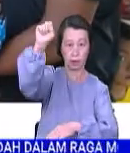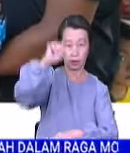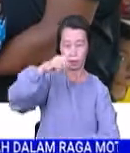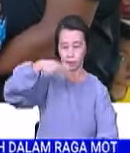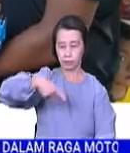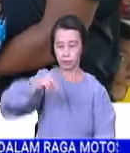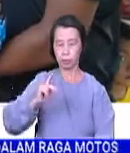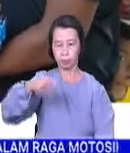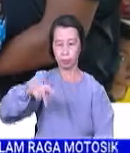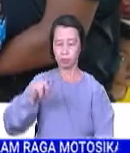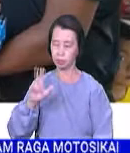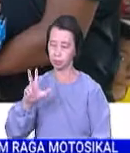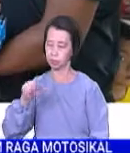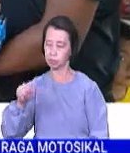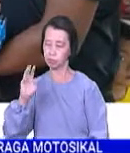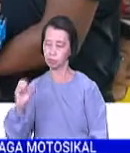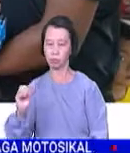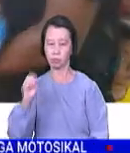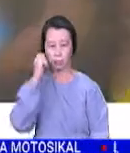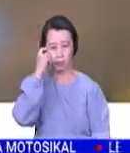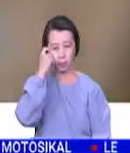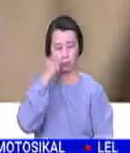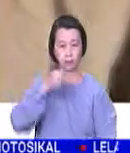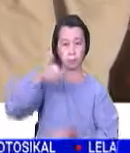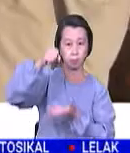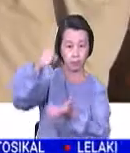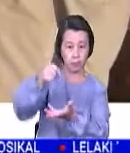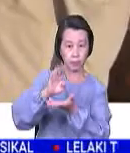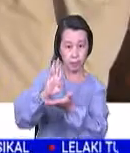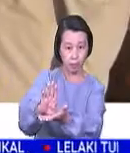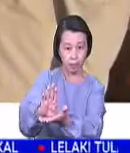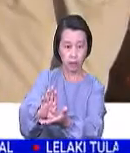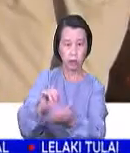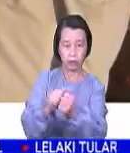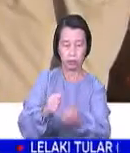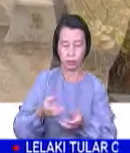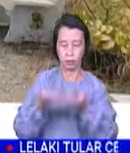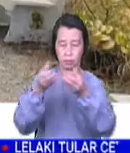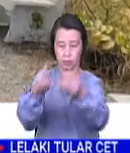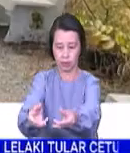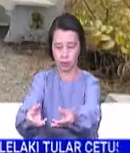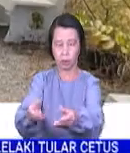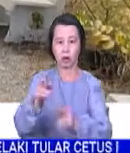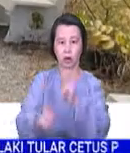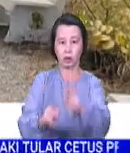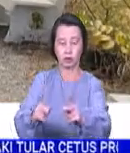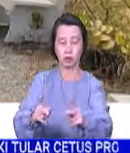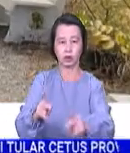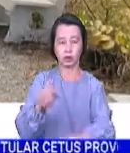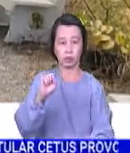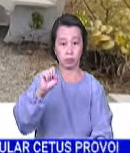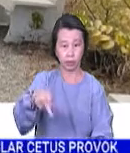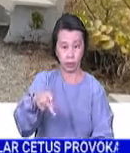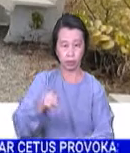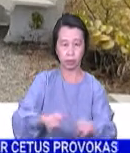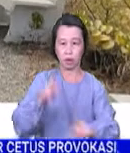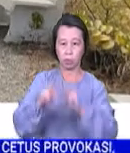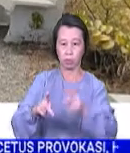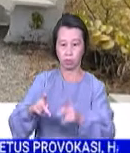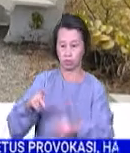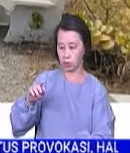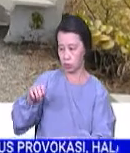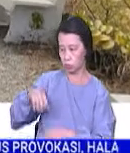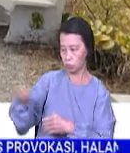tipe36 kosong dikuasakan bantuan tersebut bukan saja disalurkan kepada penduduk tempatan malah warga